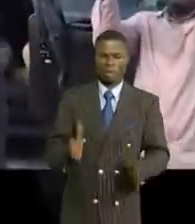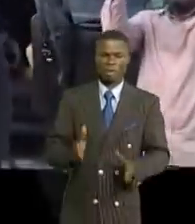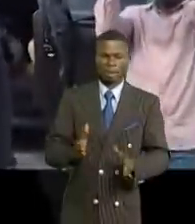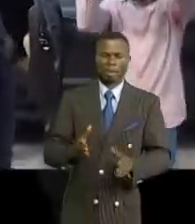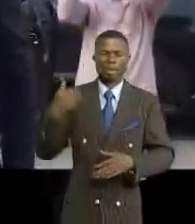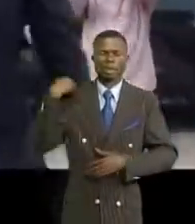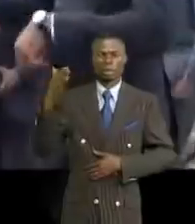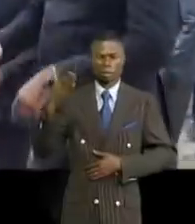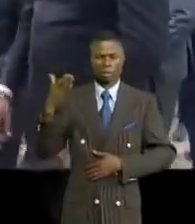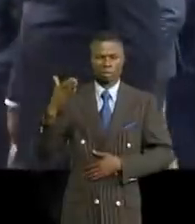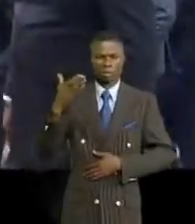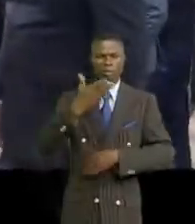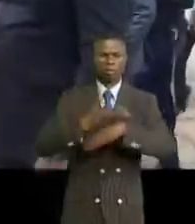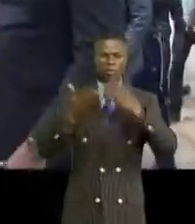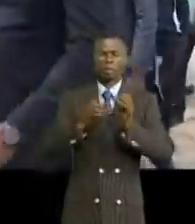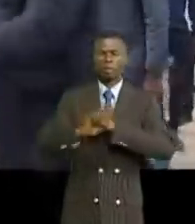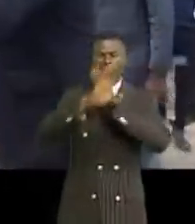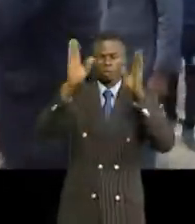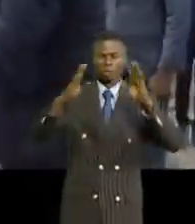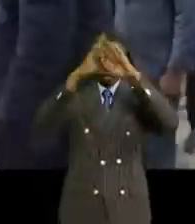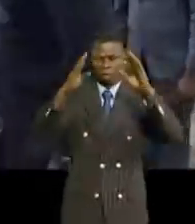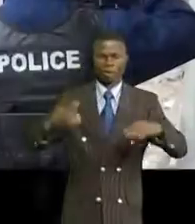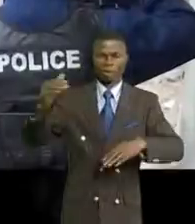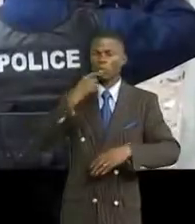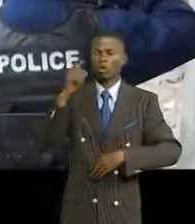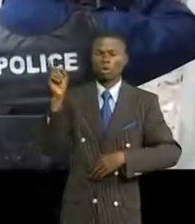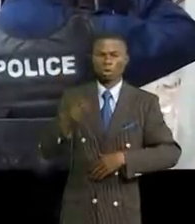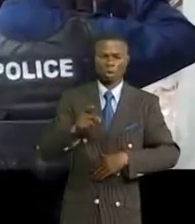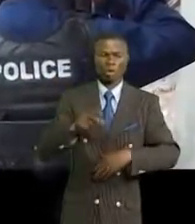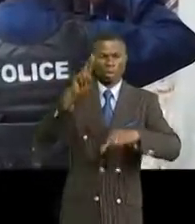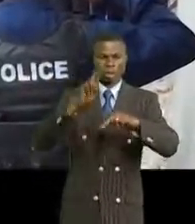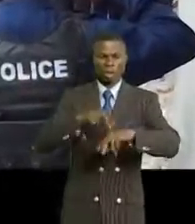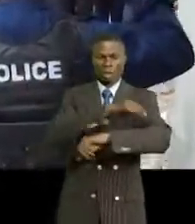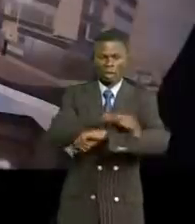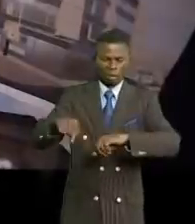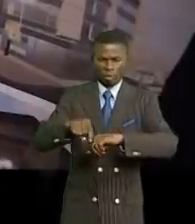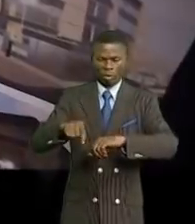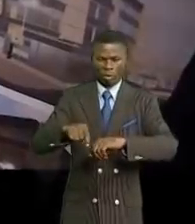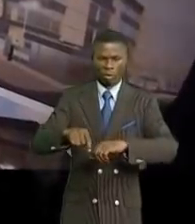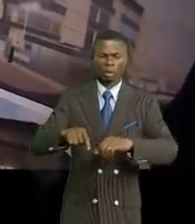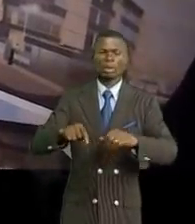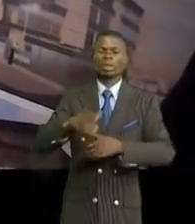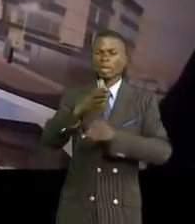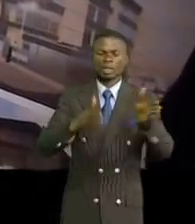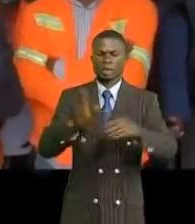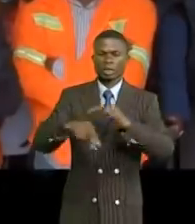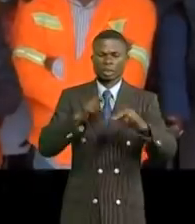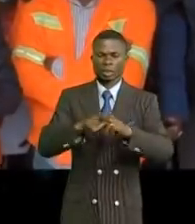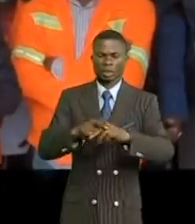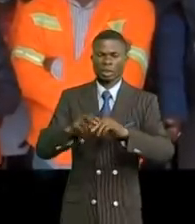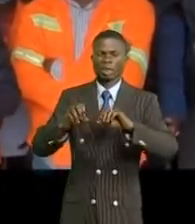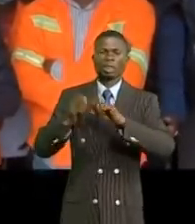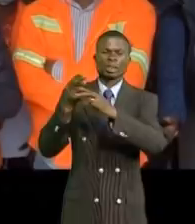c'est la description un peu plus clair du bâtiment imposant devant abriter les sièges administratifs la caisse nationale de sécurité sociale